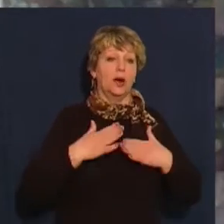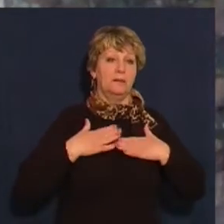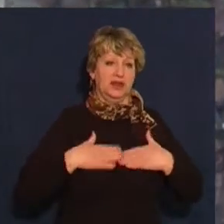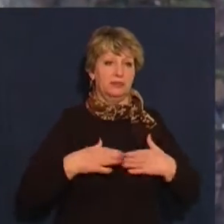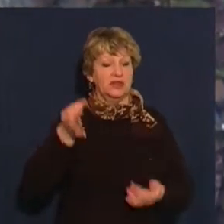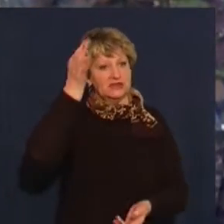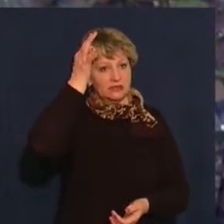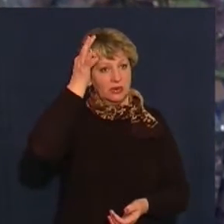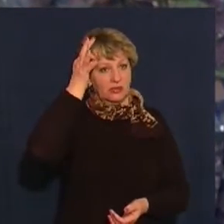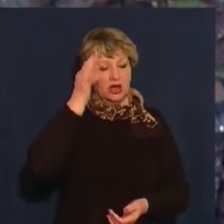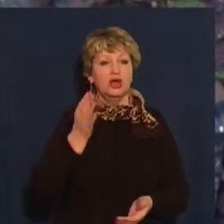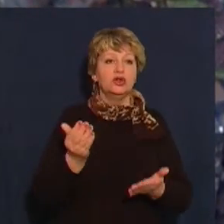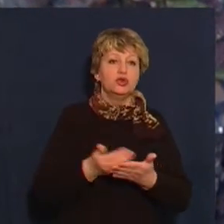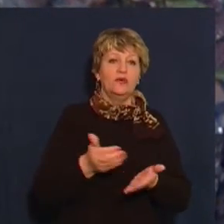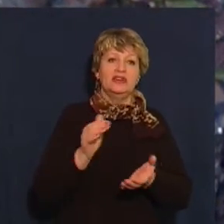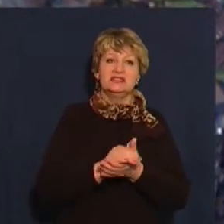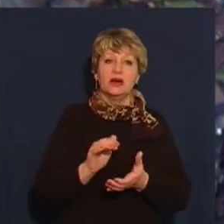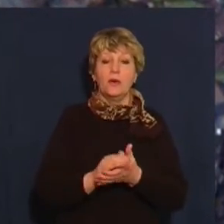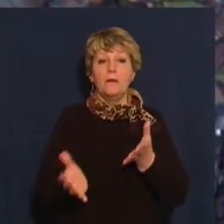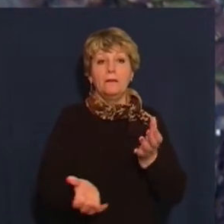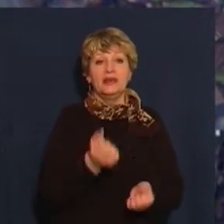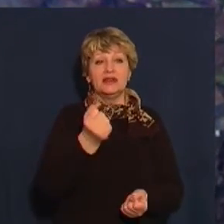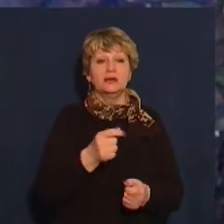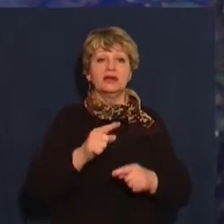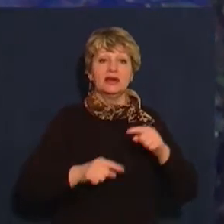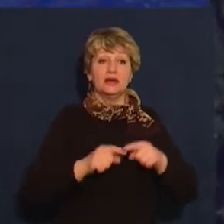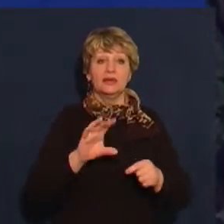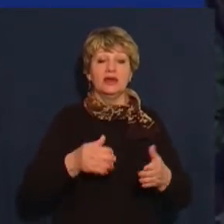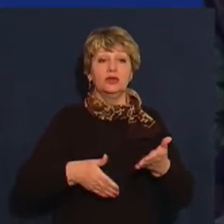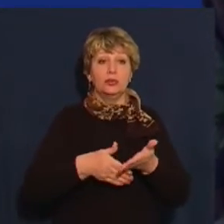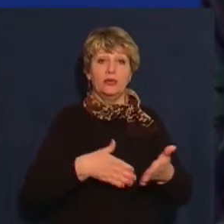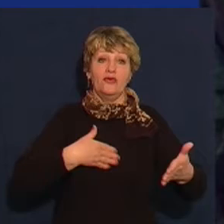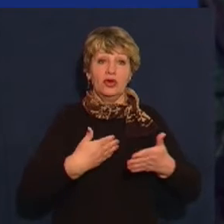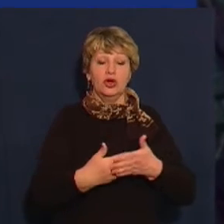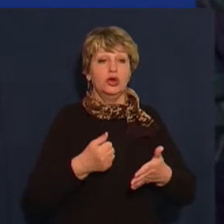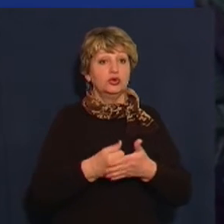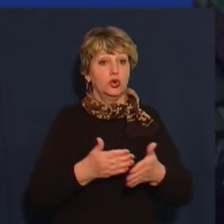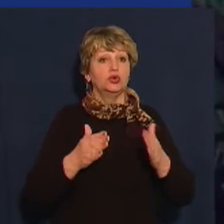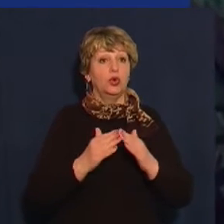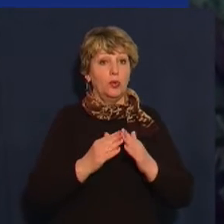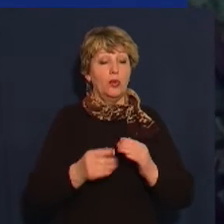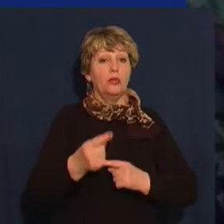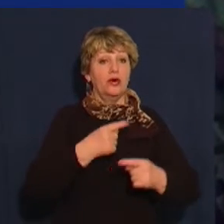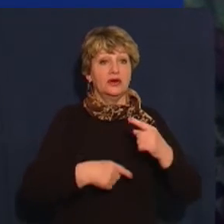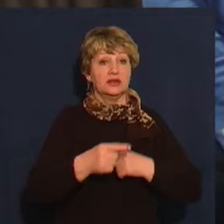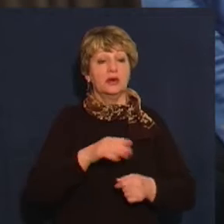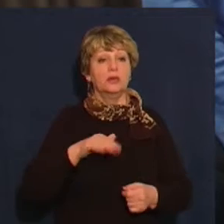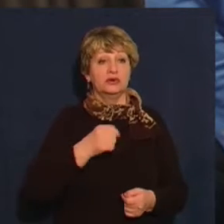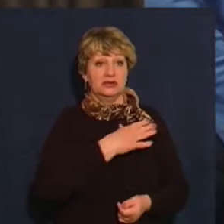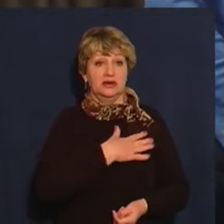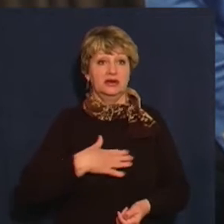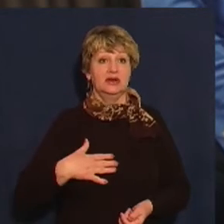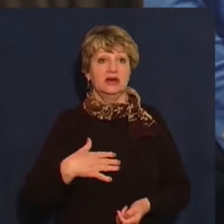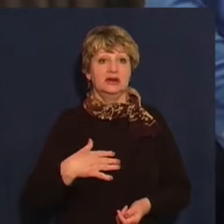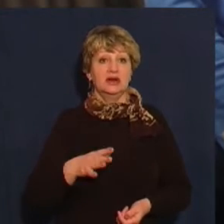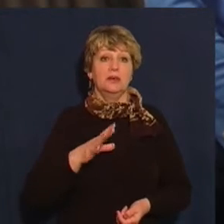спогади, нові знайомства, підтримка рідні та допомога волонтерів. Додому чоловік повернувся після Дебальцевого. Поранення